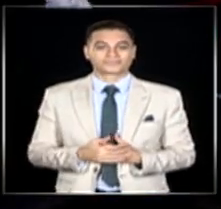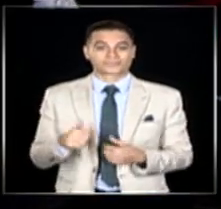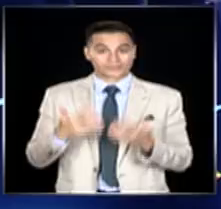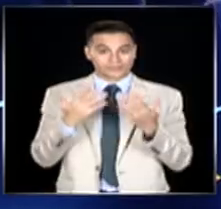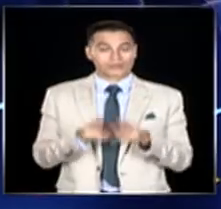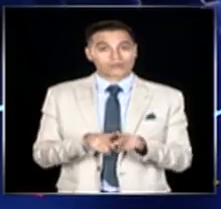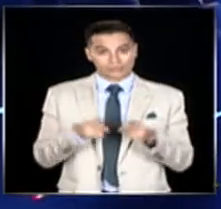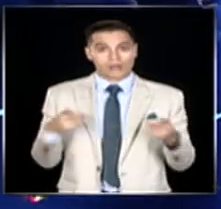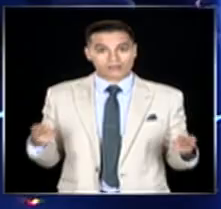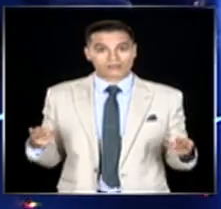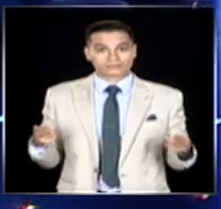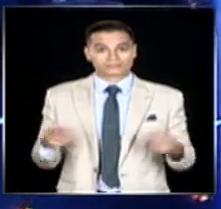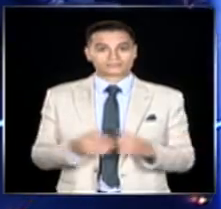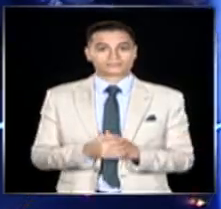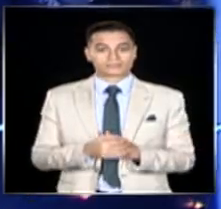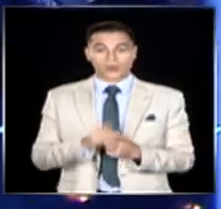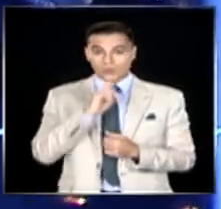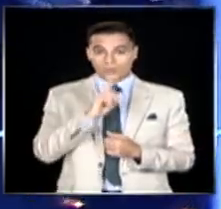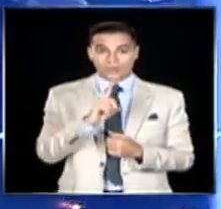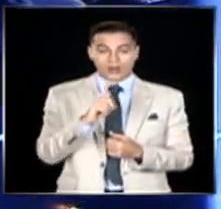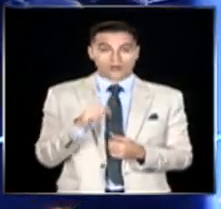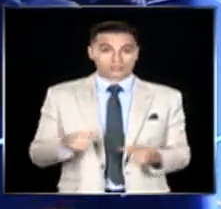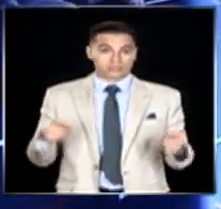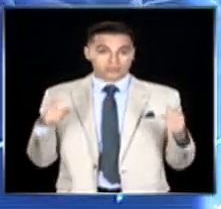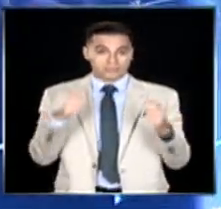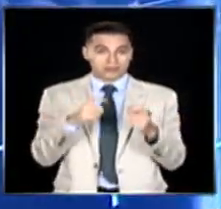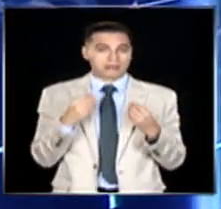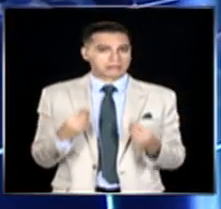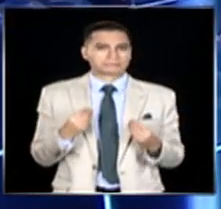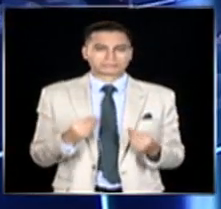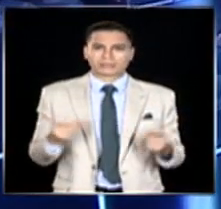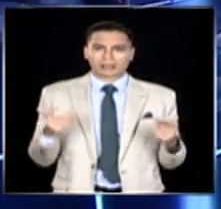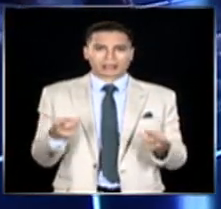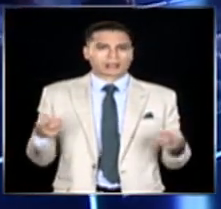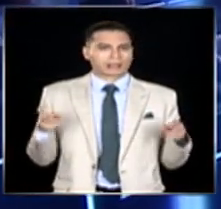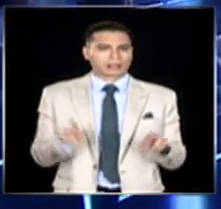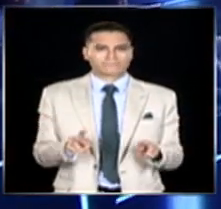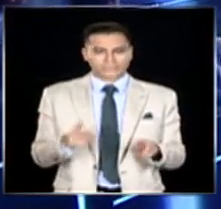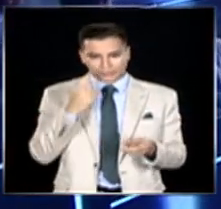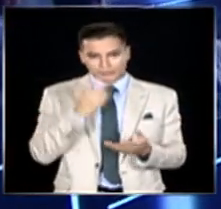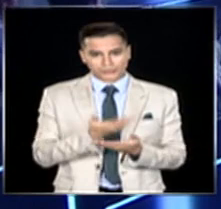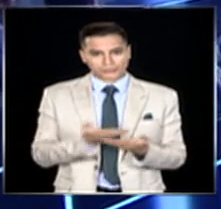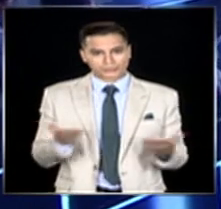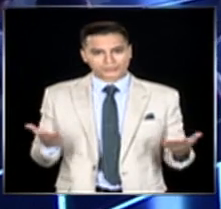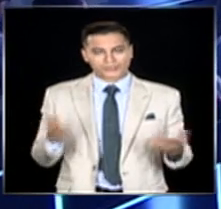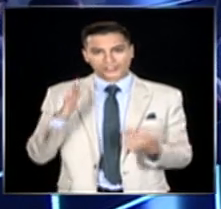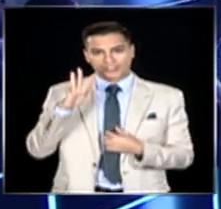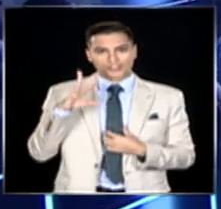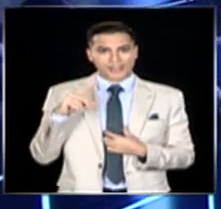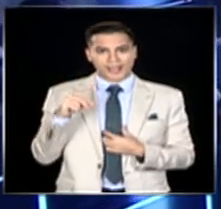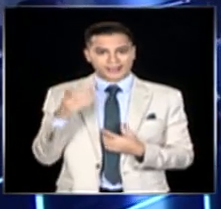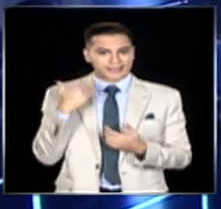النتيجه اتغيرت ولكن المباراه لسه في الملعب. شهد كنتوا